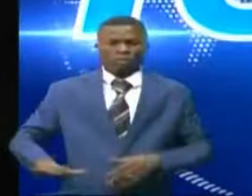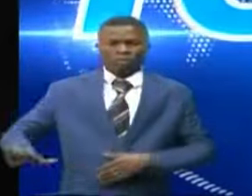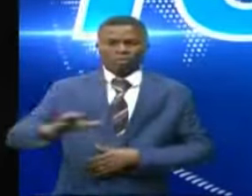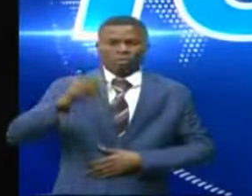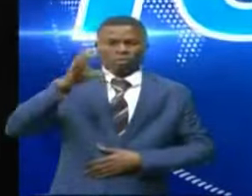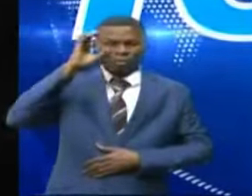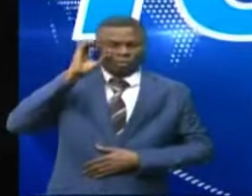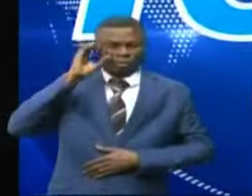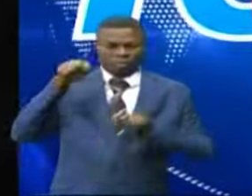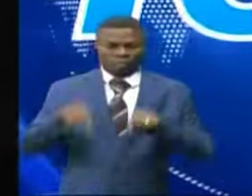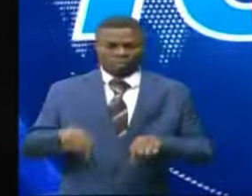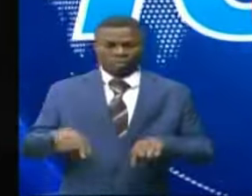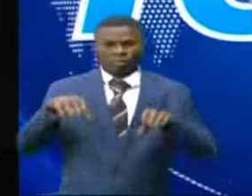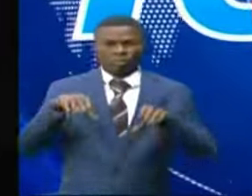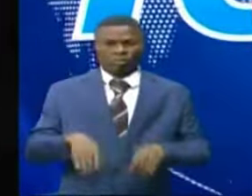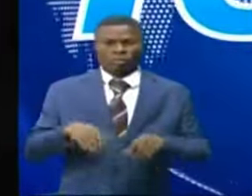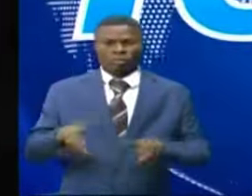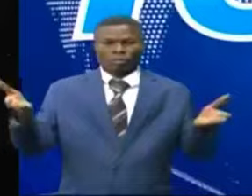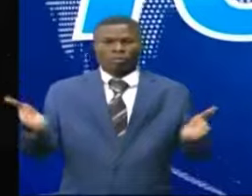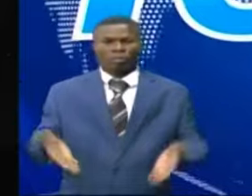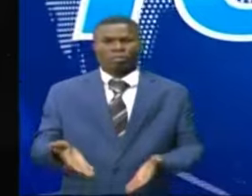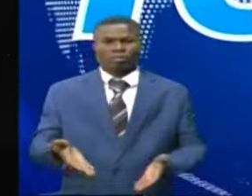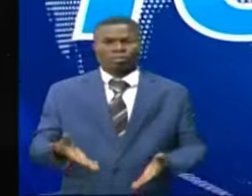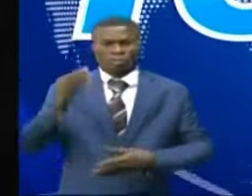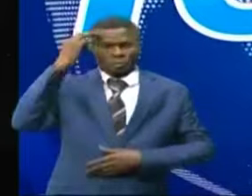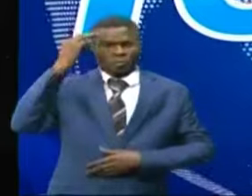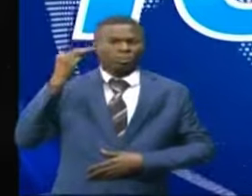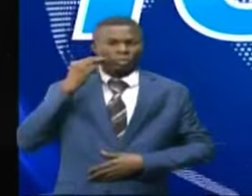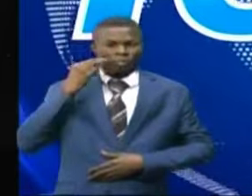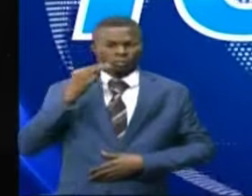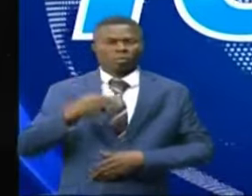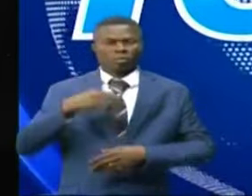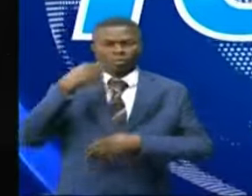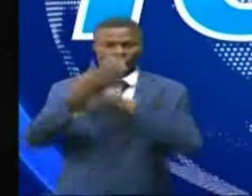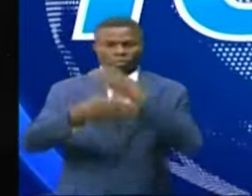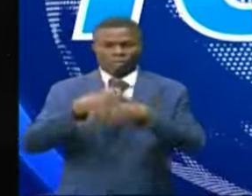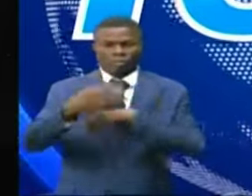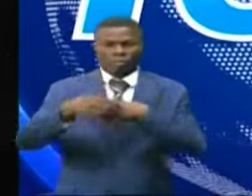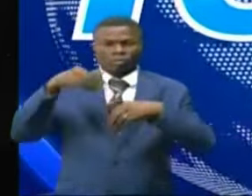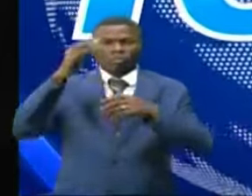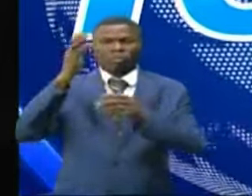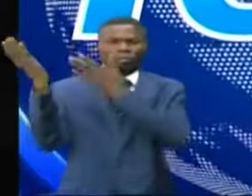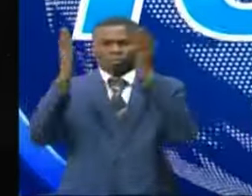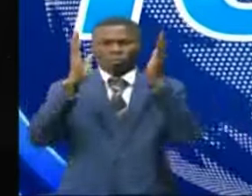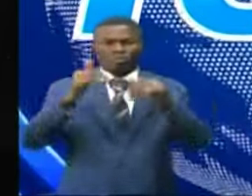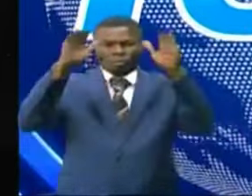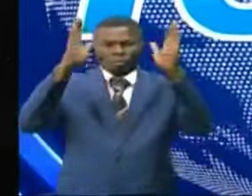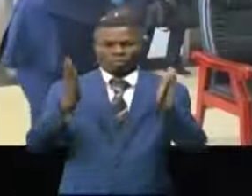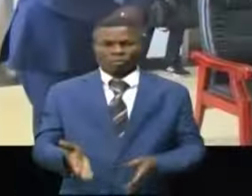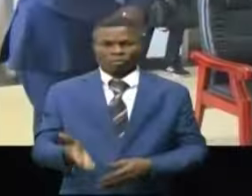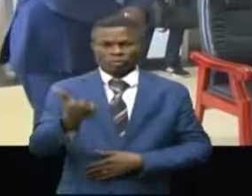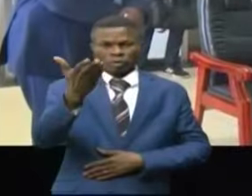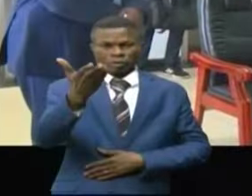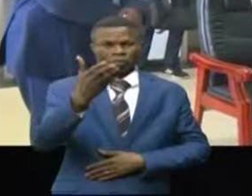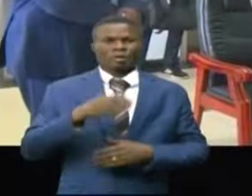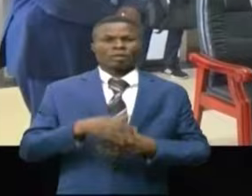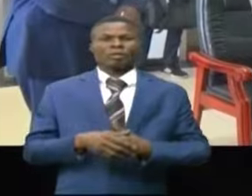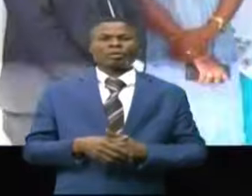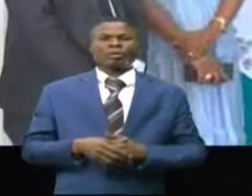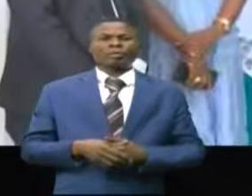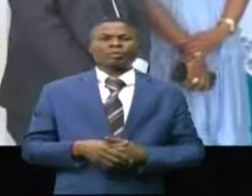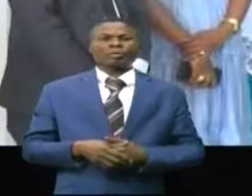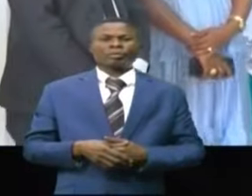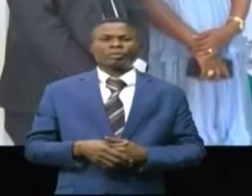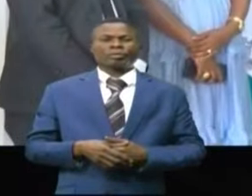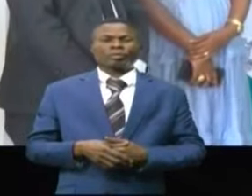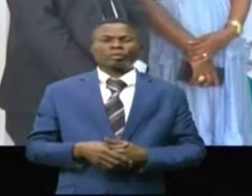Corée accrédité en RDC en présence du ministre de tutelle Jean-Lucien Boussa. Richard Kouale. 60 ans de